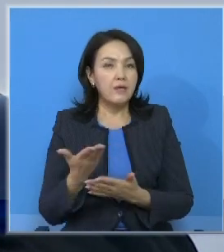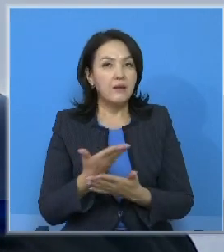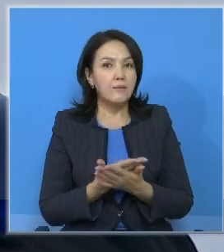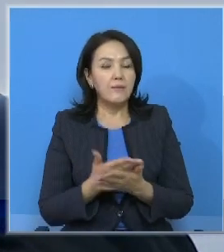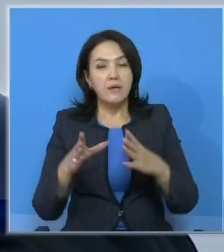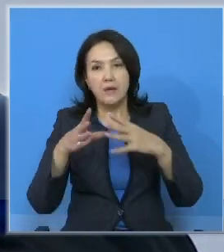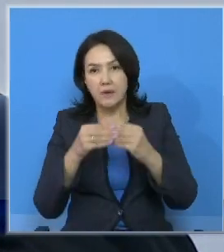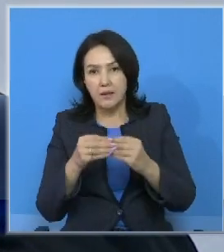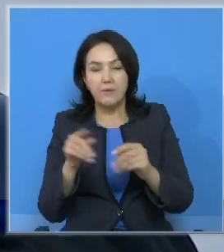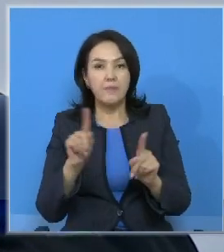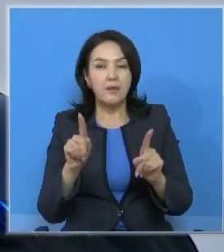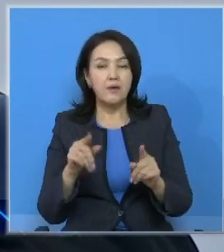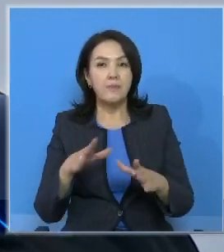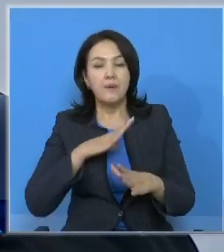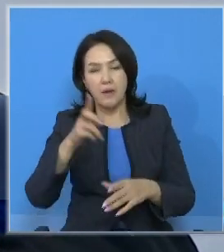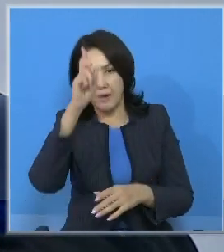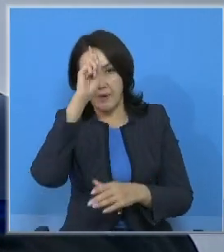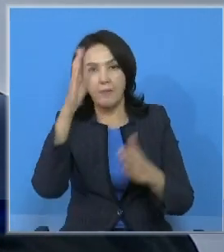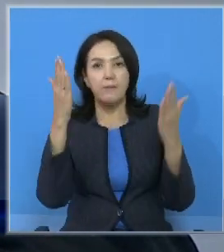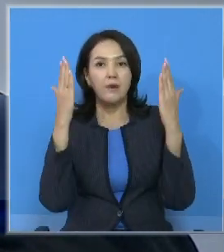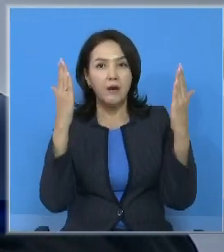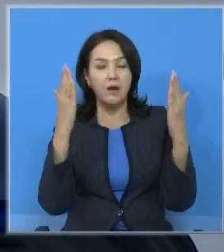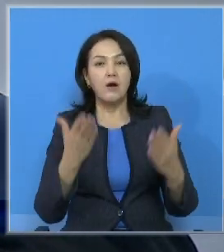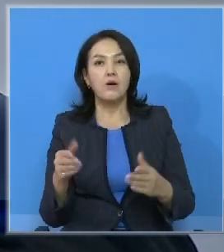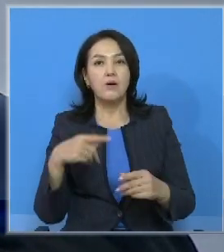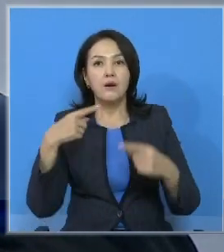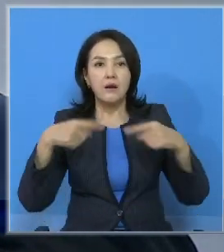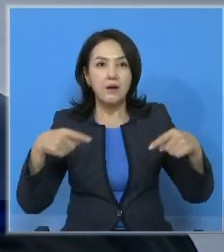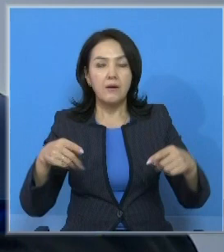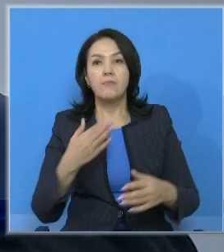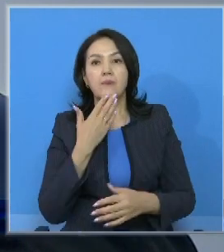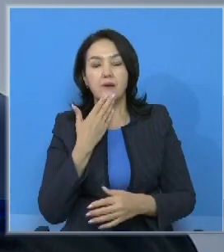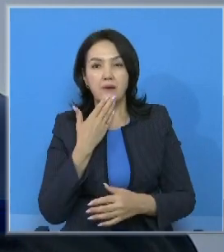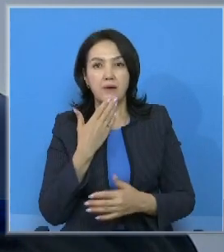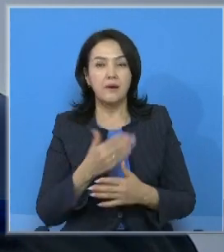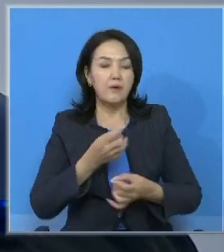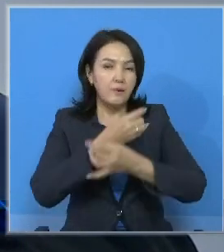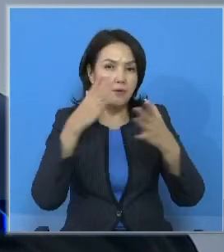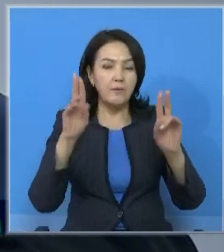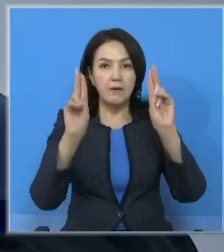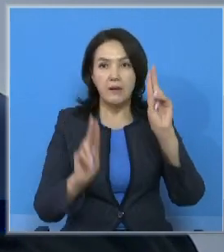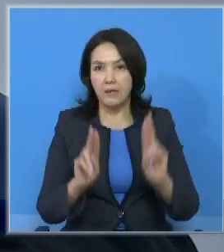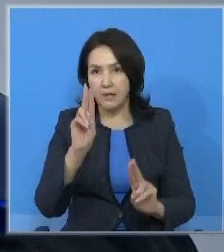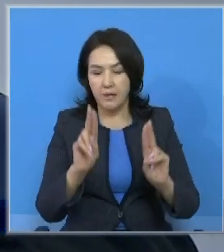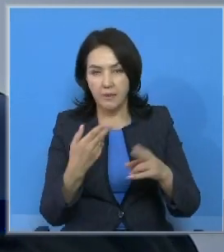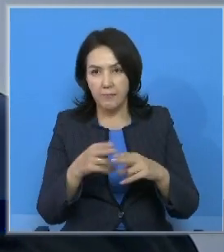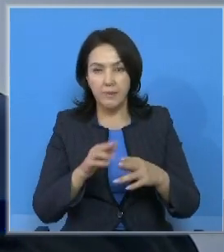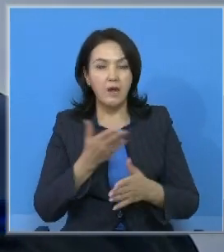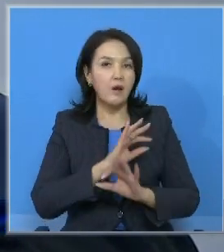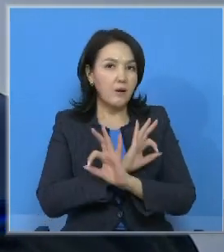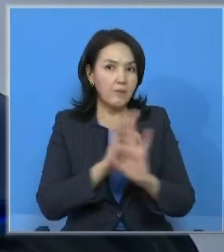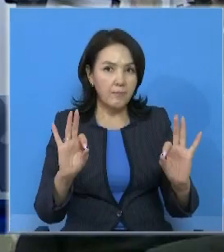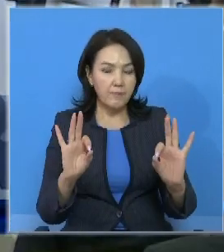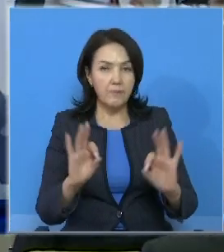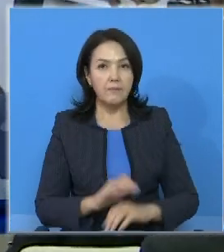как всех нас объединяет то, что мы все создания Божьи, но с разными национальностями, культурами и традициями, и в этом наша